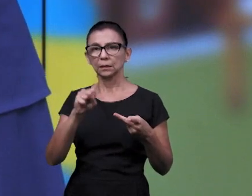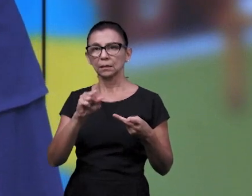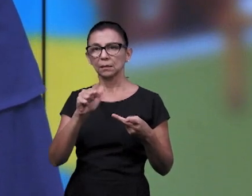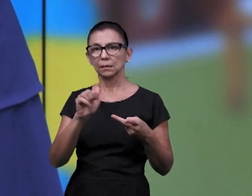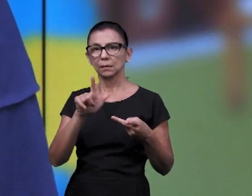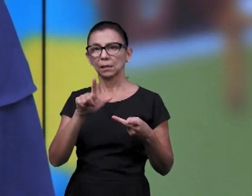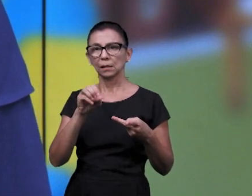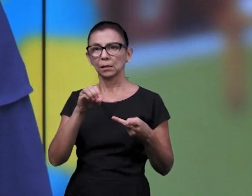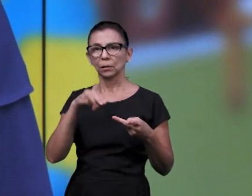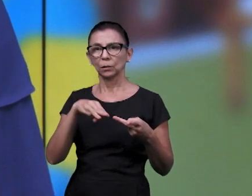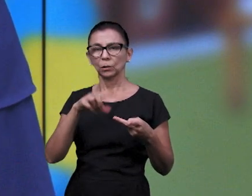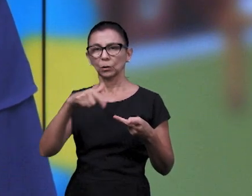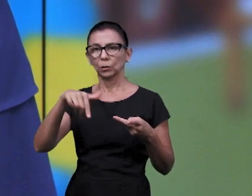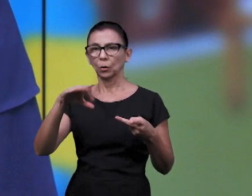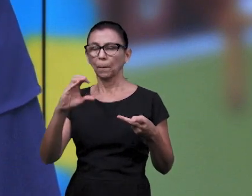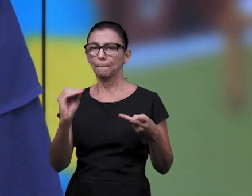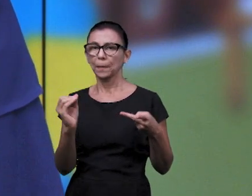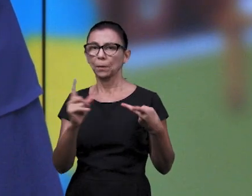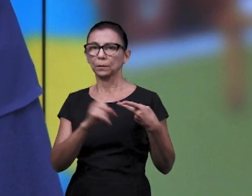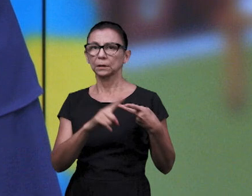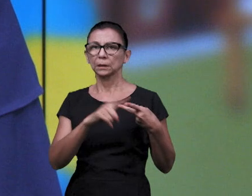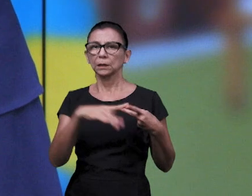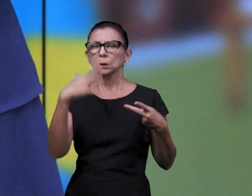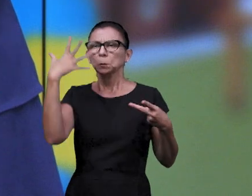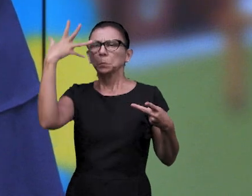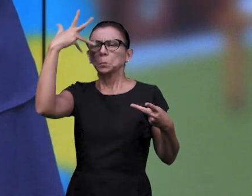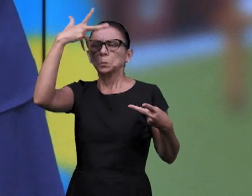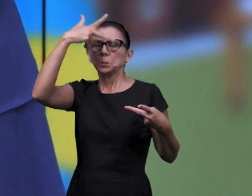beau, mais aussi était très...